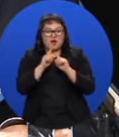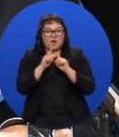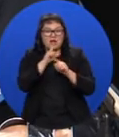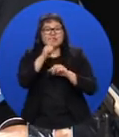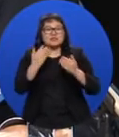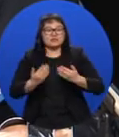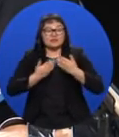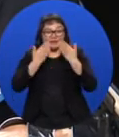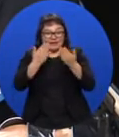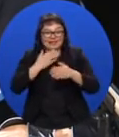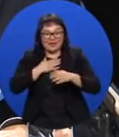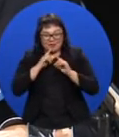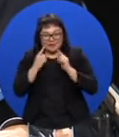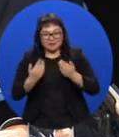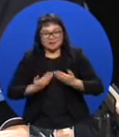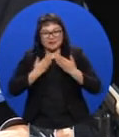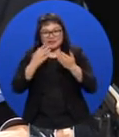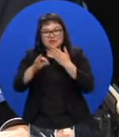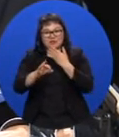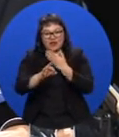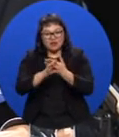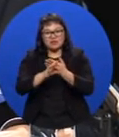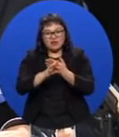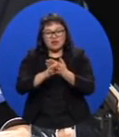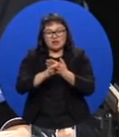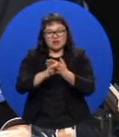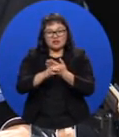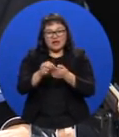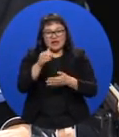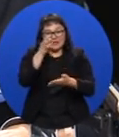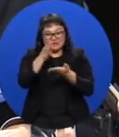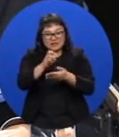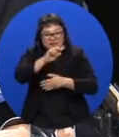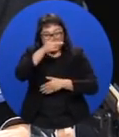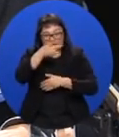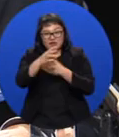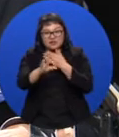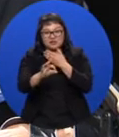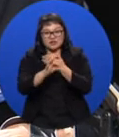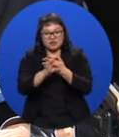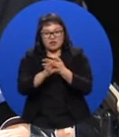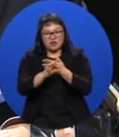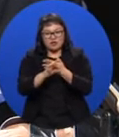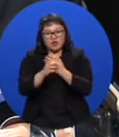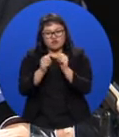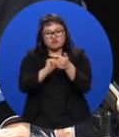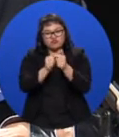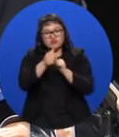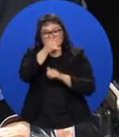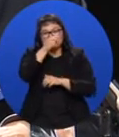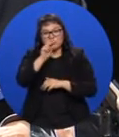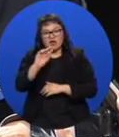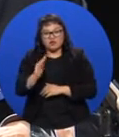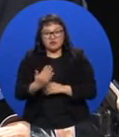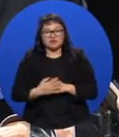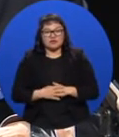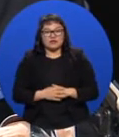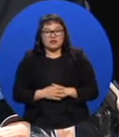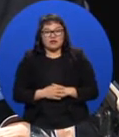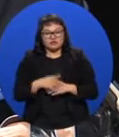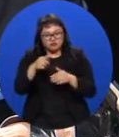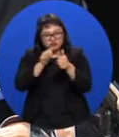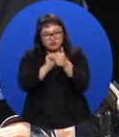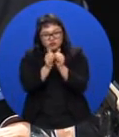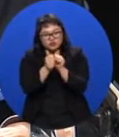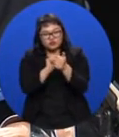제가 이렇게 말씀을 드리면 현물 출자를 했으면 주식이 있어야 될 텐데 필연적으로 그